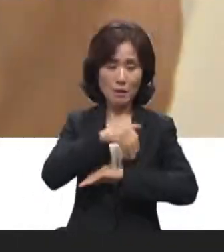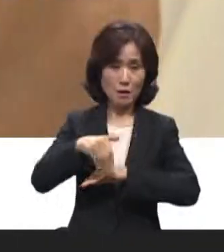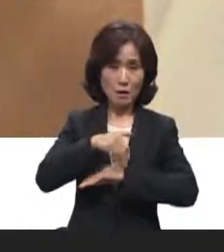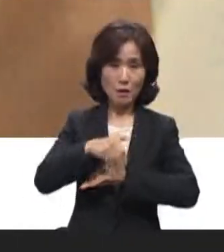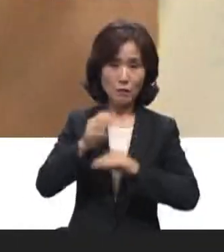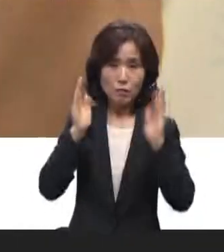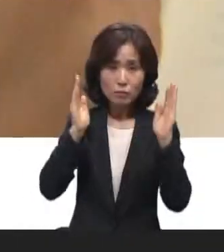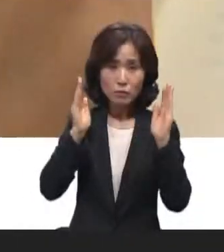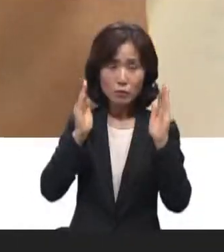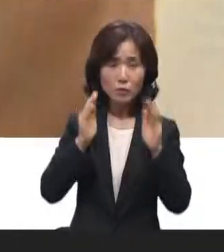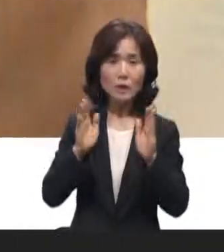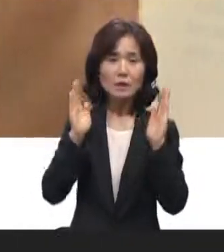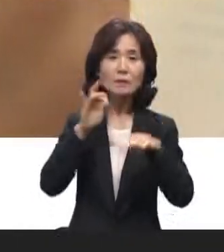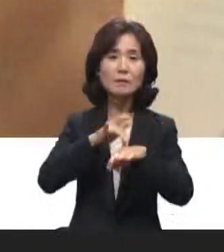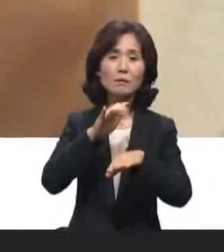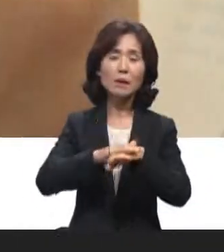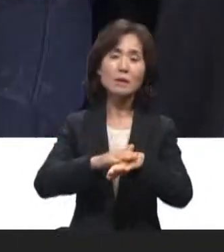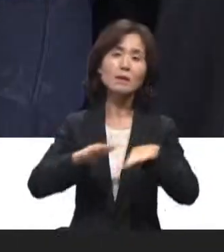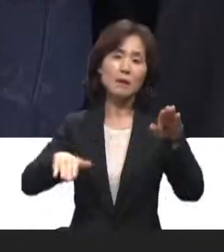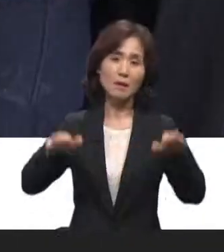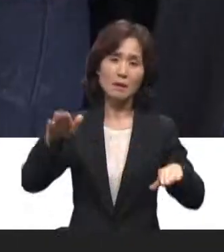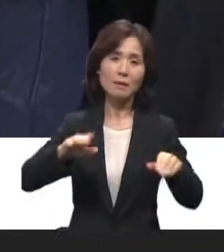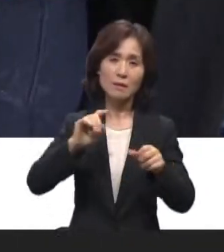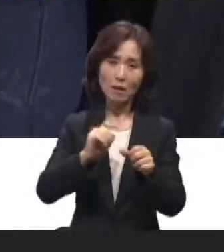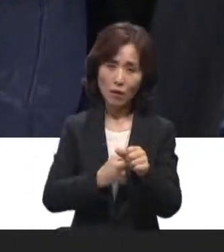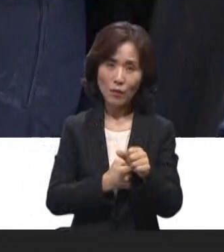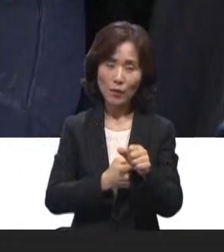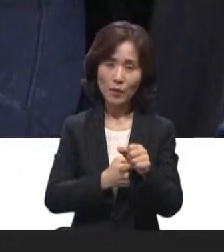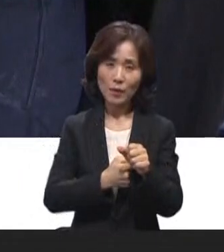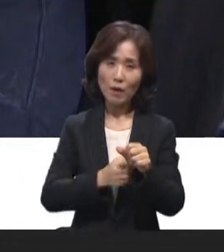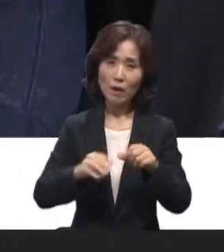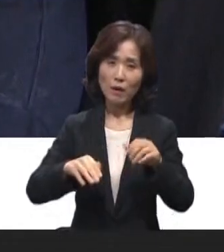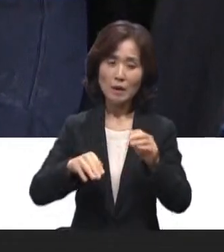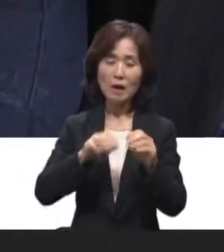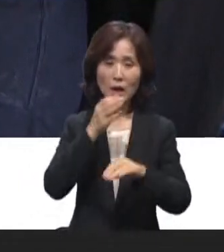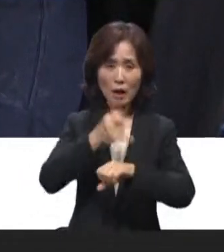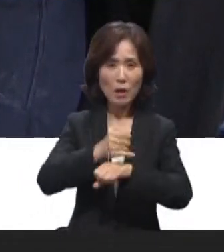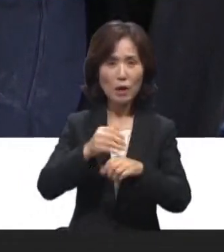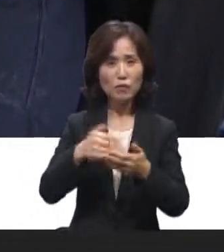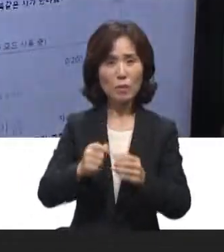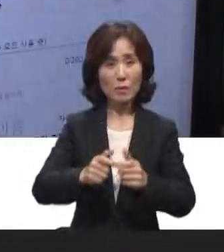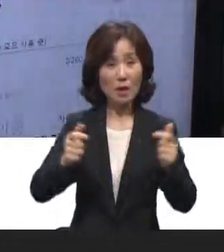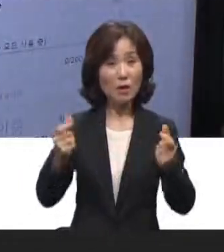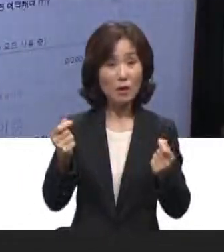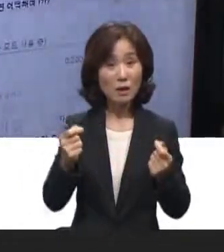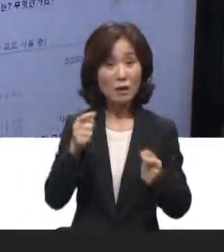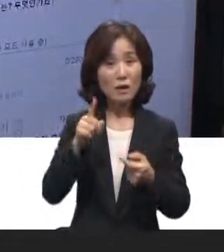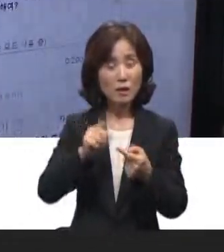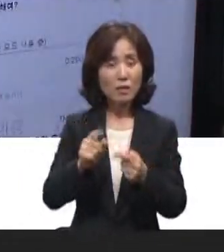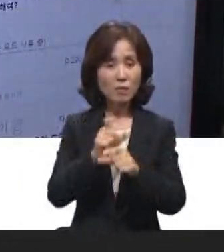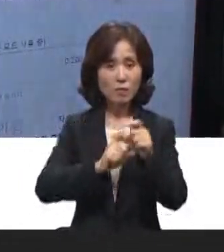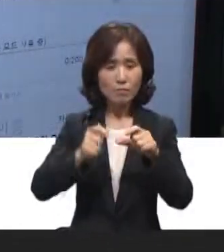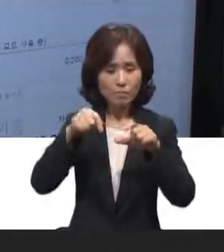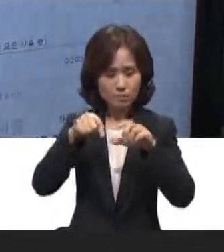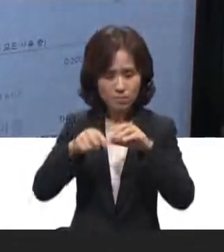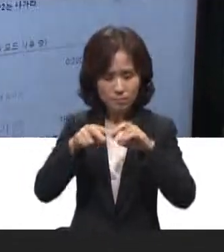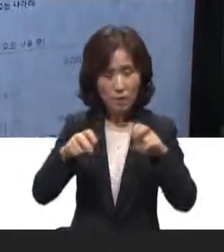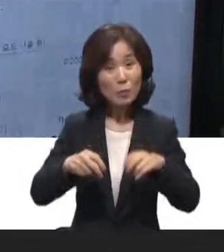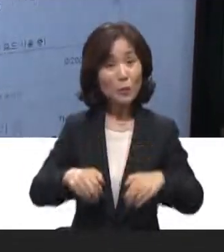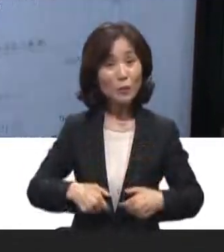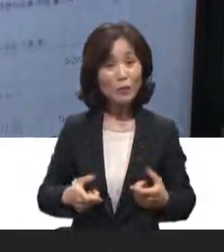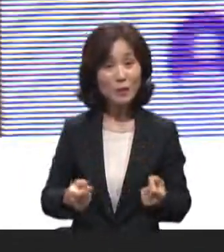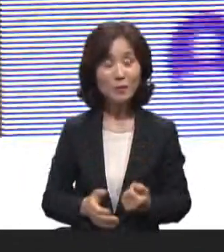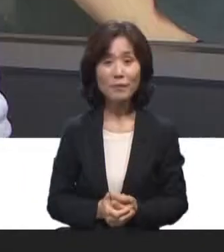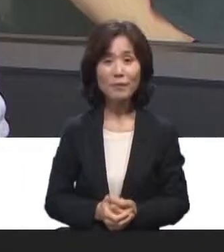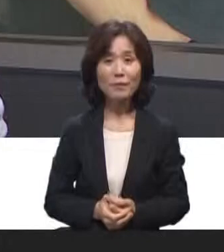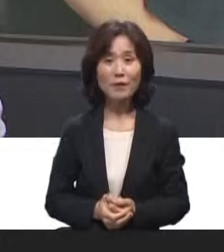학습 습관에 차이가 좀 있었기 때문에 이런 이야기가 나온 것 같구요 이 부분에 대해서는 조금 더 심도 깊게 분석을 해봐야 될 것 같습니다 어제 저희가